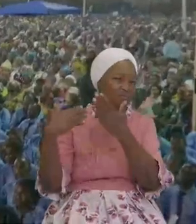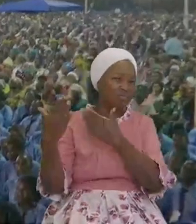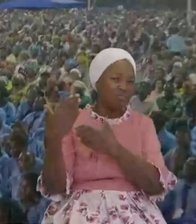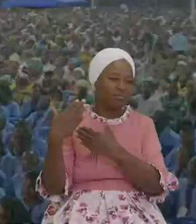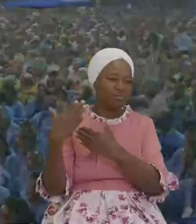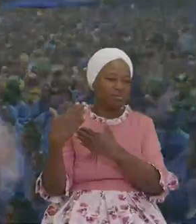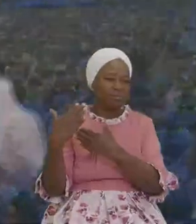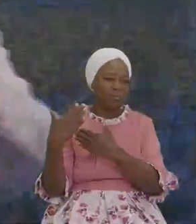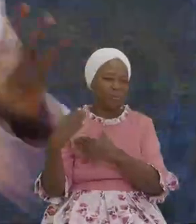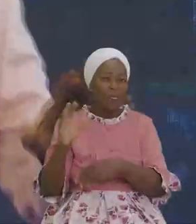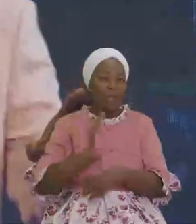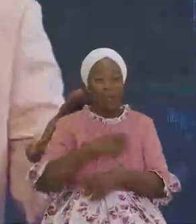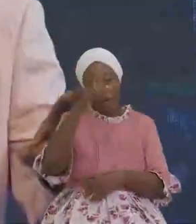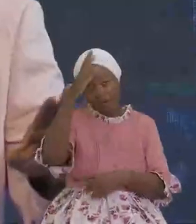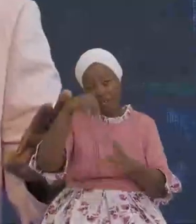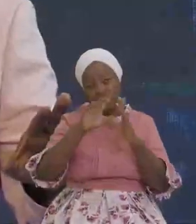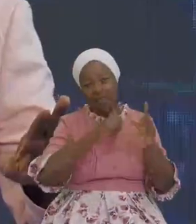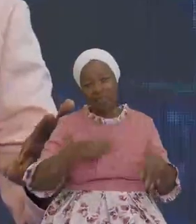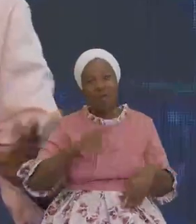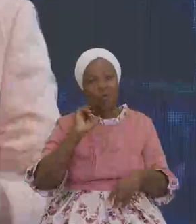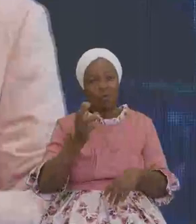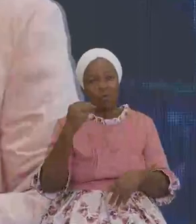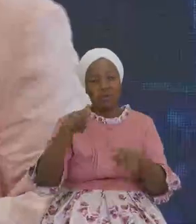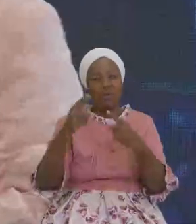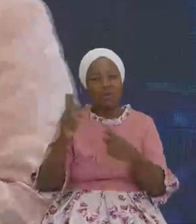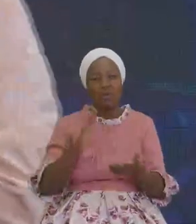Il y a de cela plusieurs années,